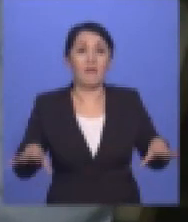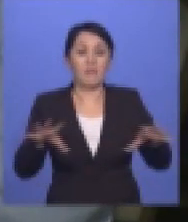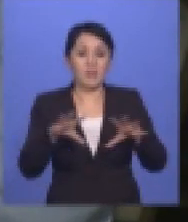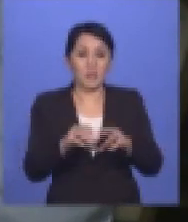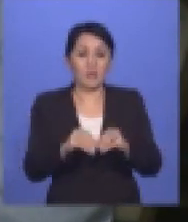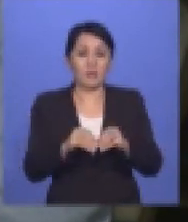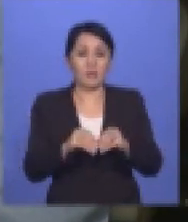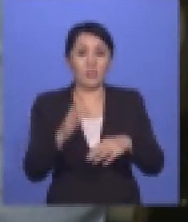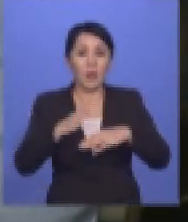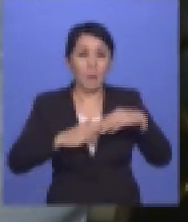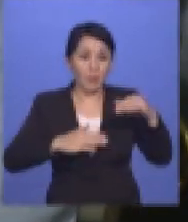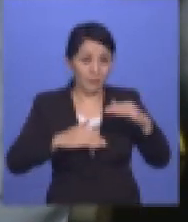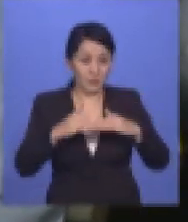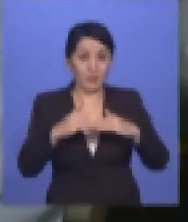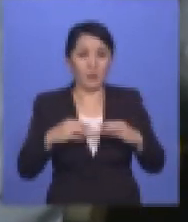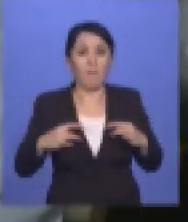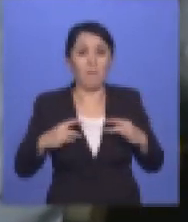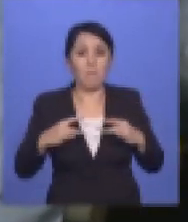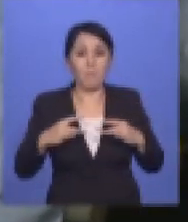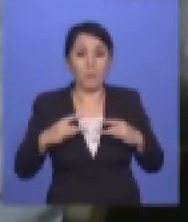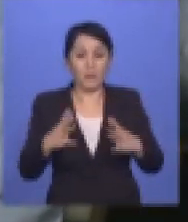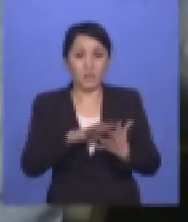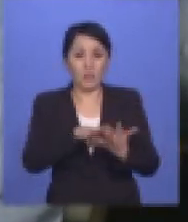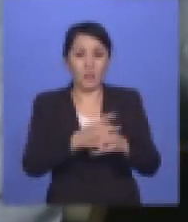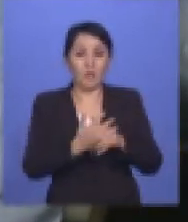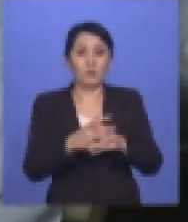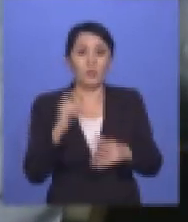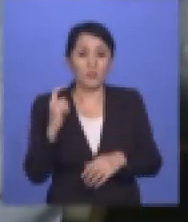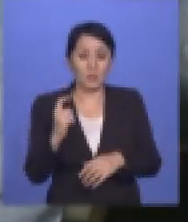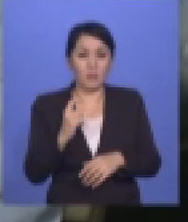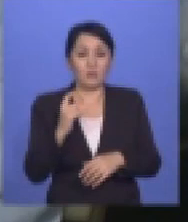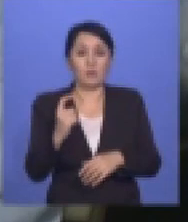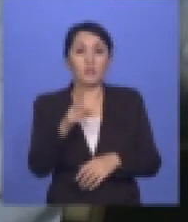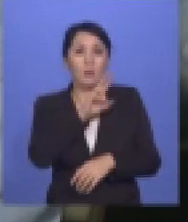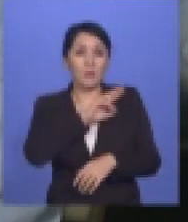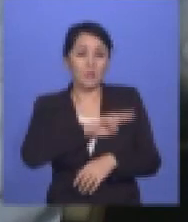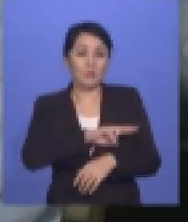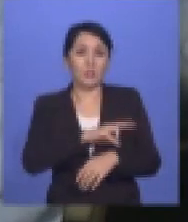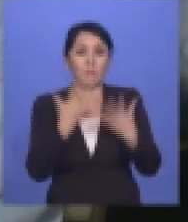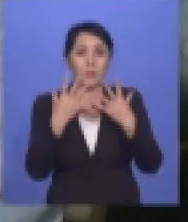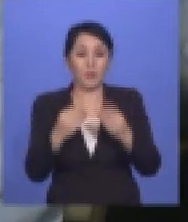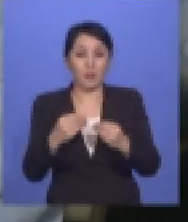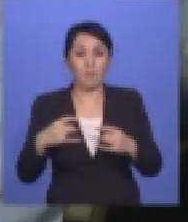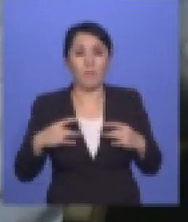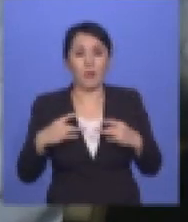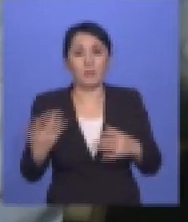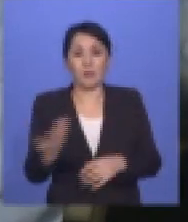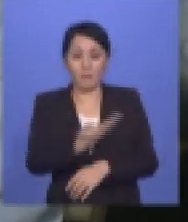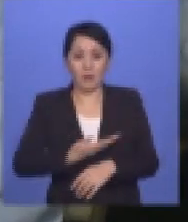баршаларыңызды кәсіби мерекелеріңізбен ауыл шаруашылығы қызметкері күнімен шын жүректен